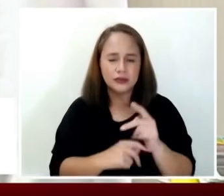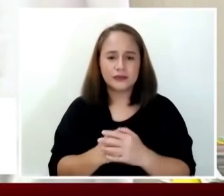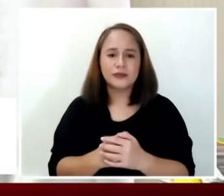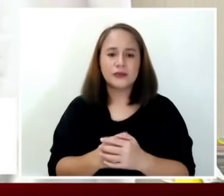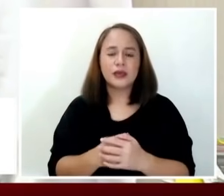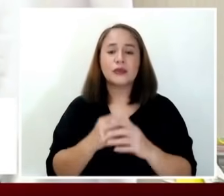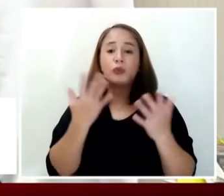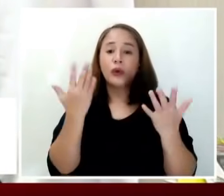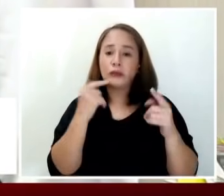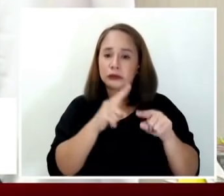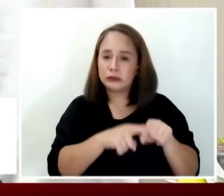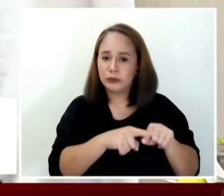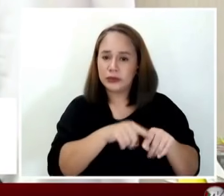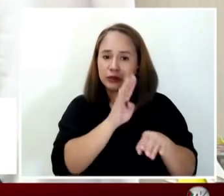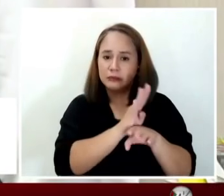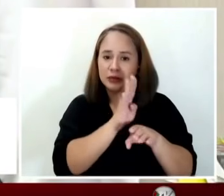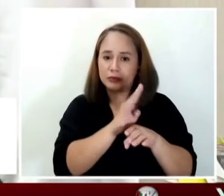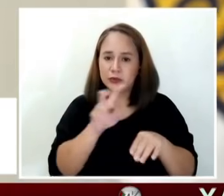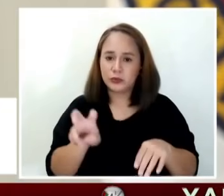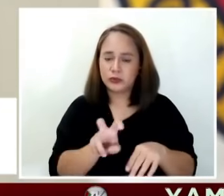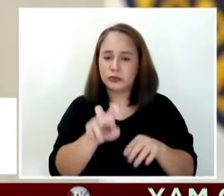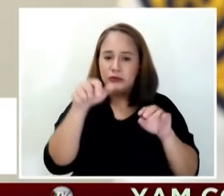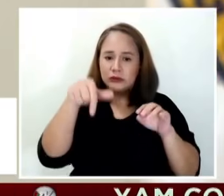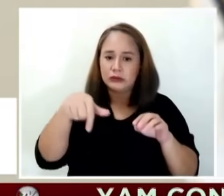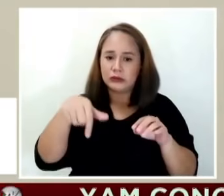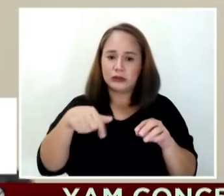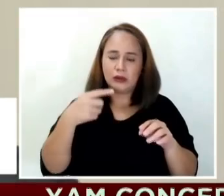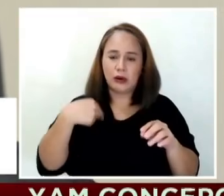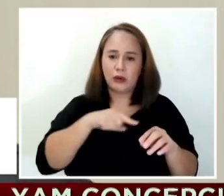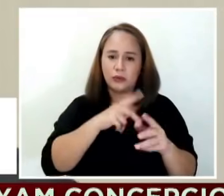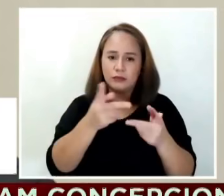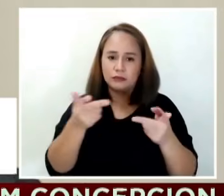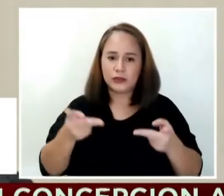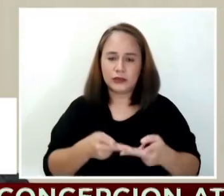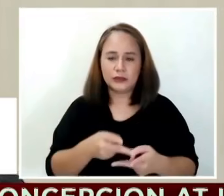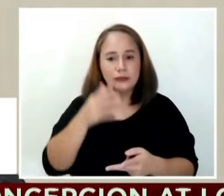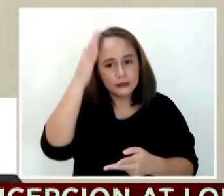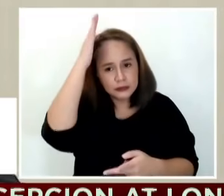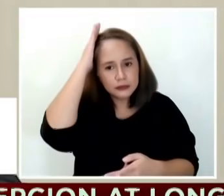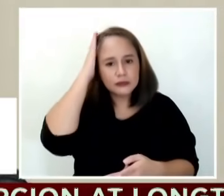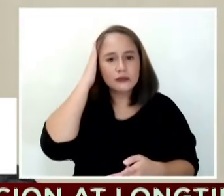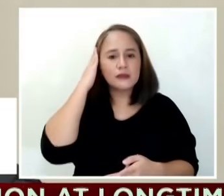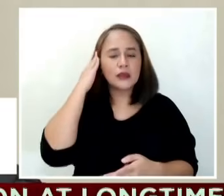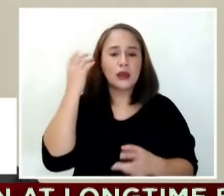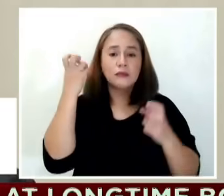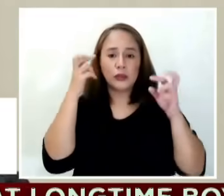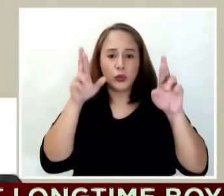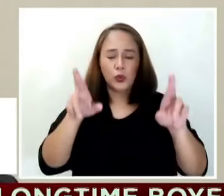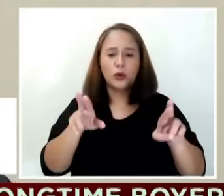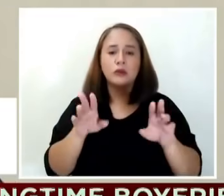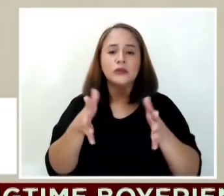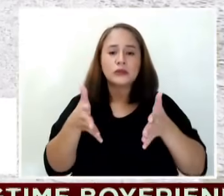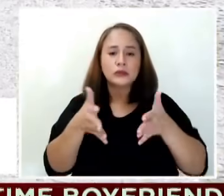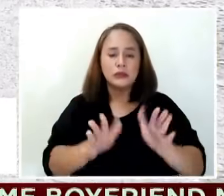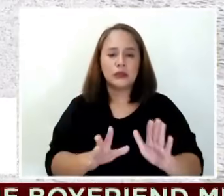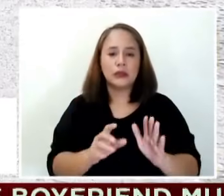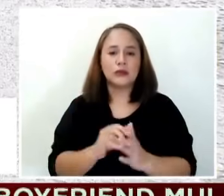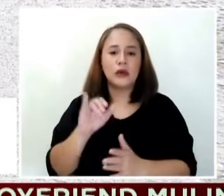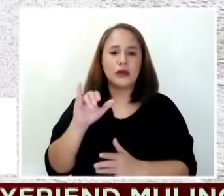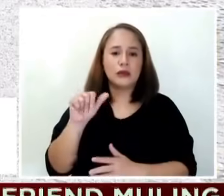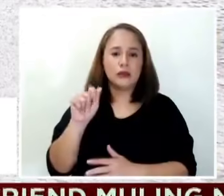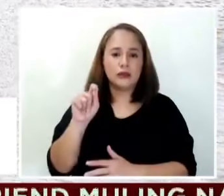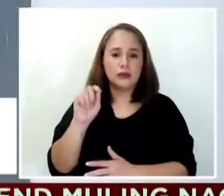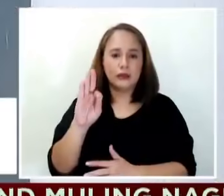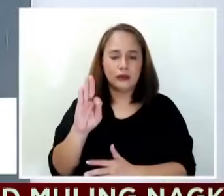umaasa sa industriya ng turismo dito po sa aming lugar. Nakiusap na rin si Mayor Chipeco na payagan na rin sila ng IATF